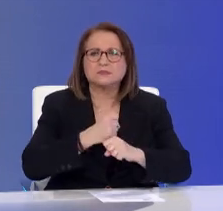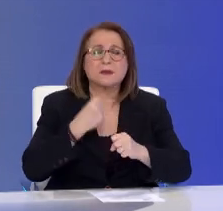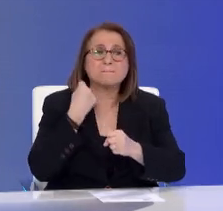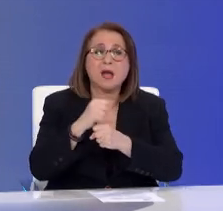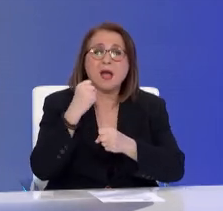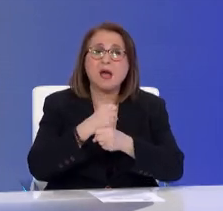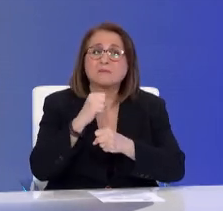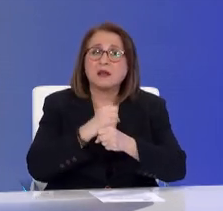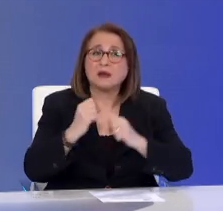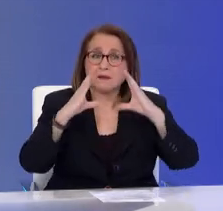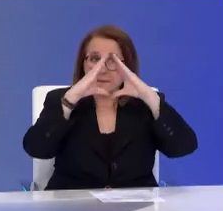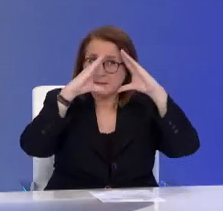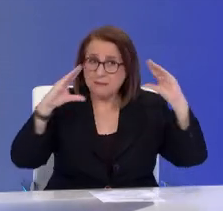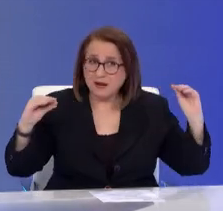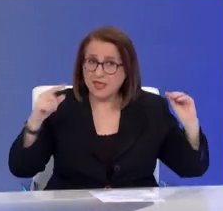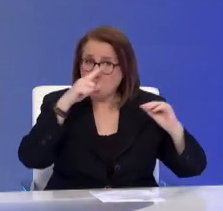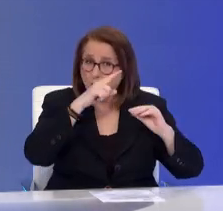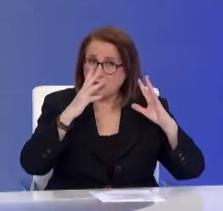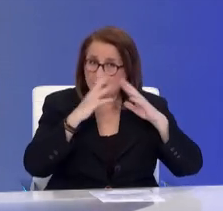μαρμάρων του Παρθενώνα.